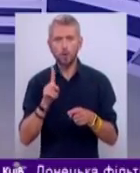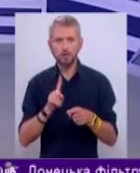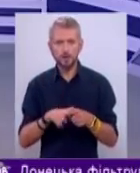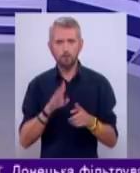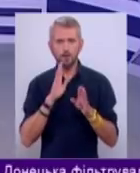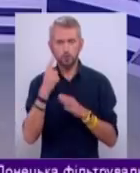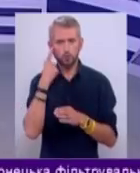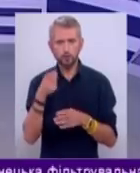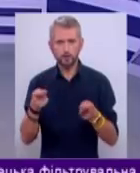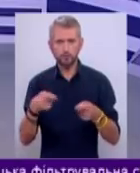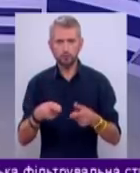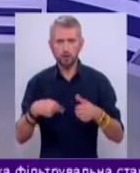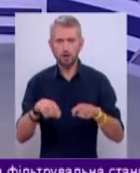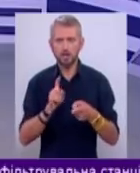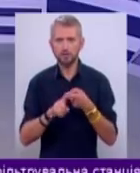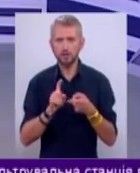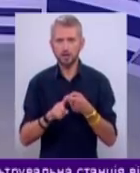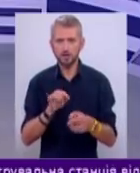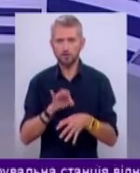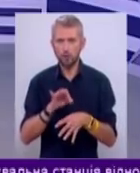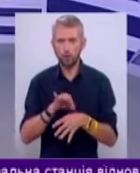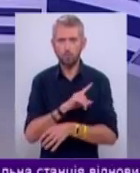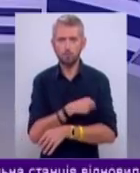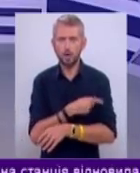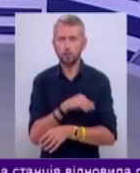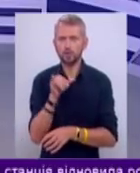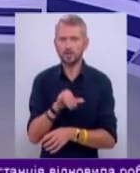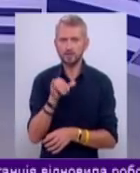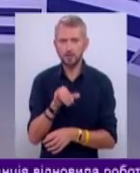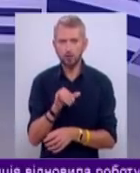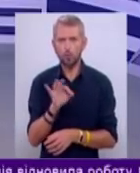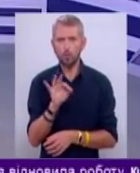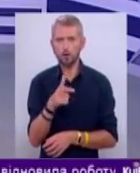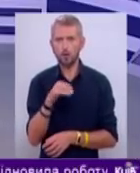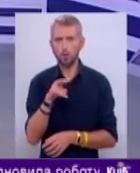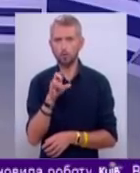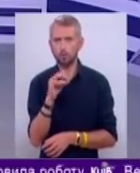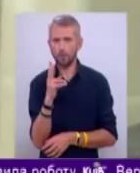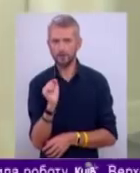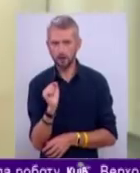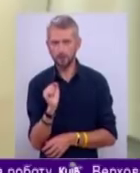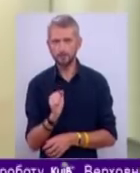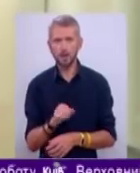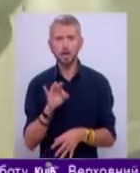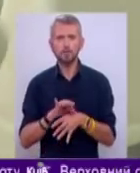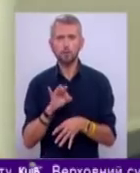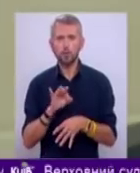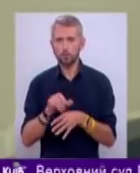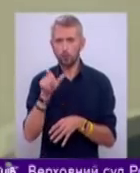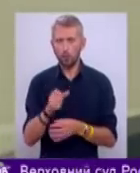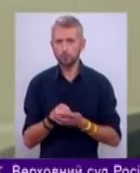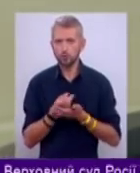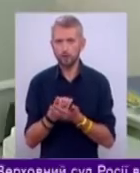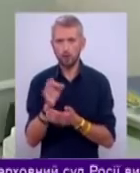повідомила завідувачка кафедри інфекційних хвороб медуніверситету імені Богомольця Ольга Голубовська. Хворого госпіталізували